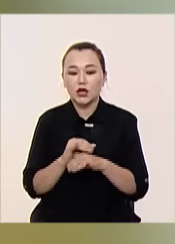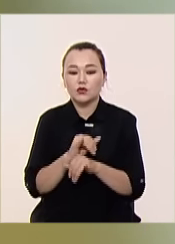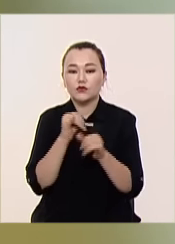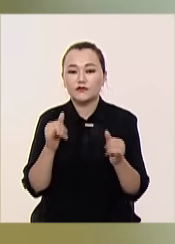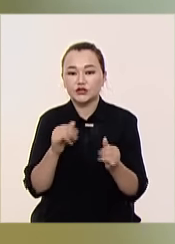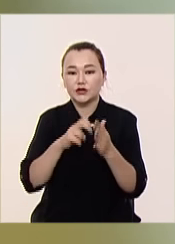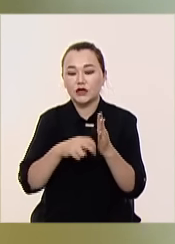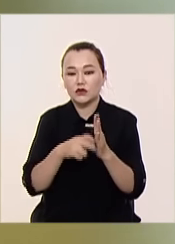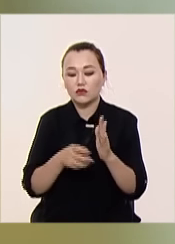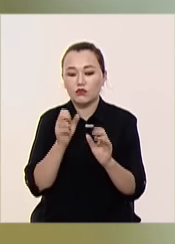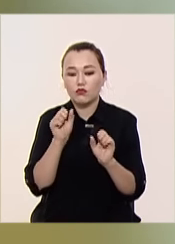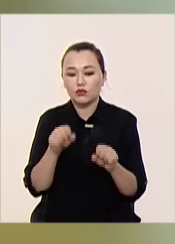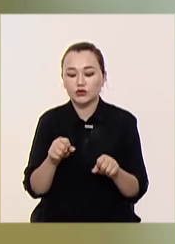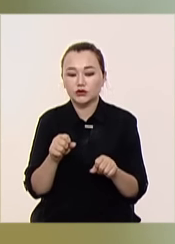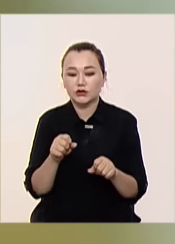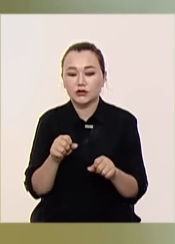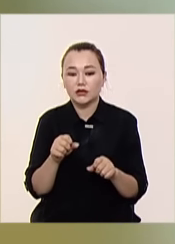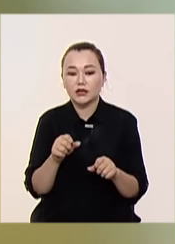увеличенное налогообложение может